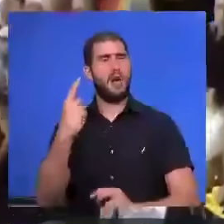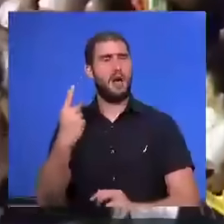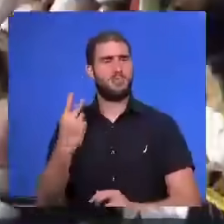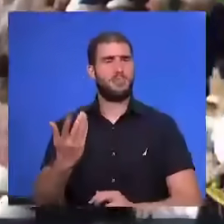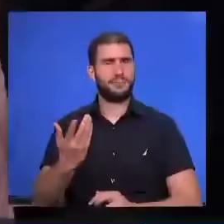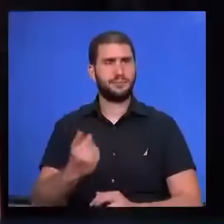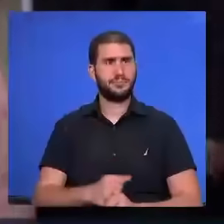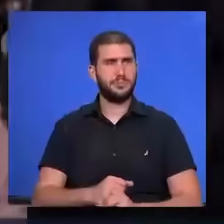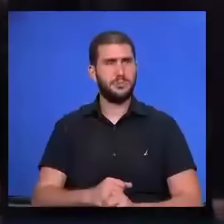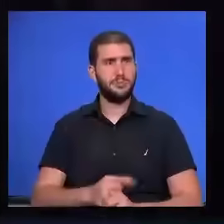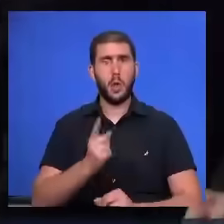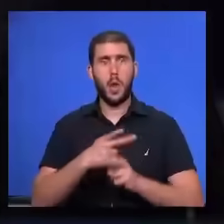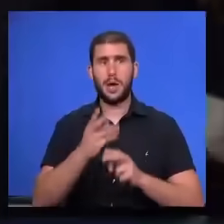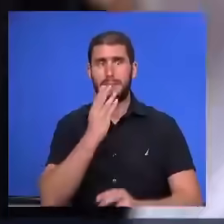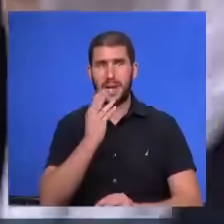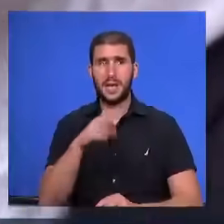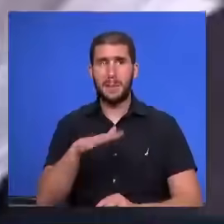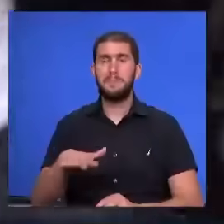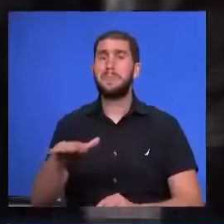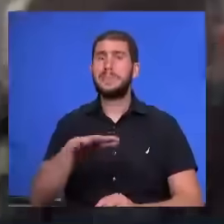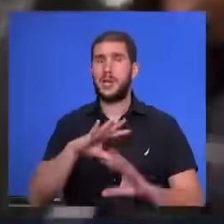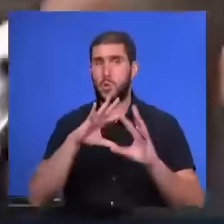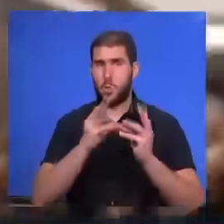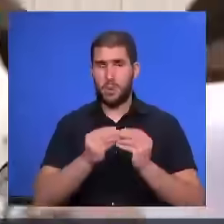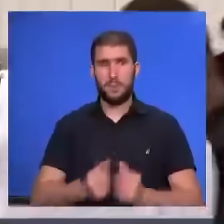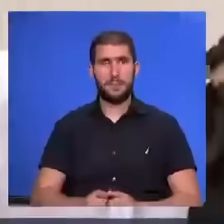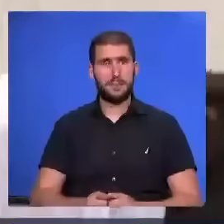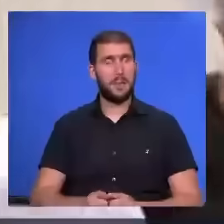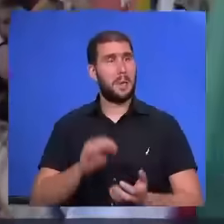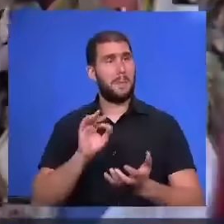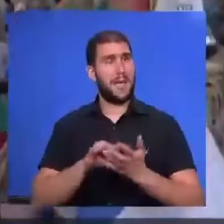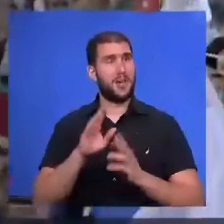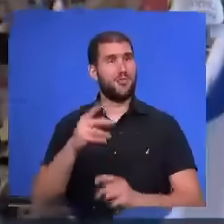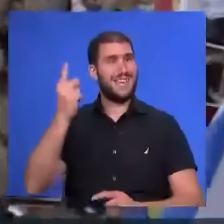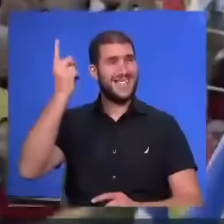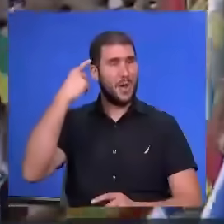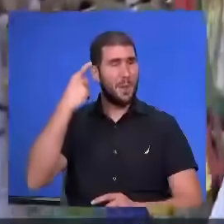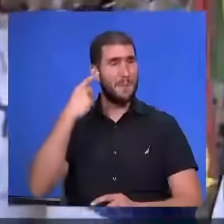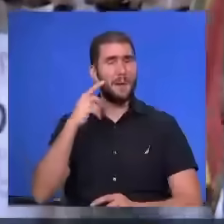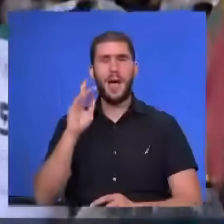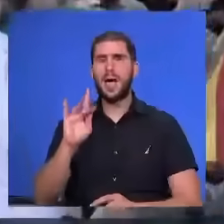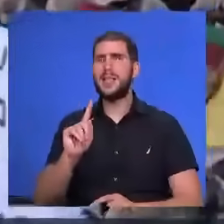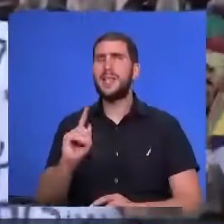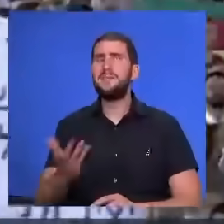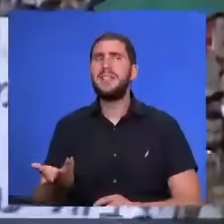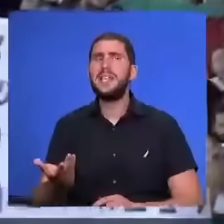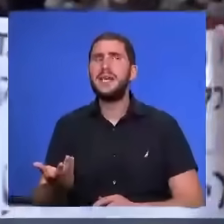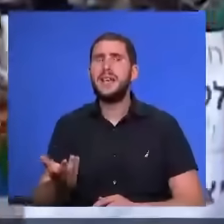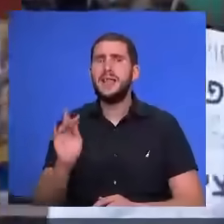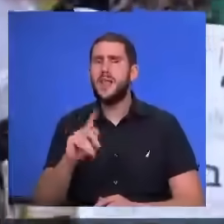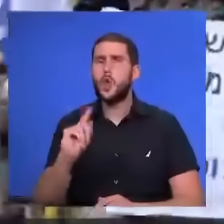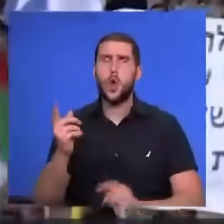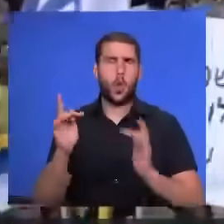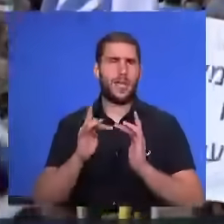חזית אחד, לא רק בישראל, גם במזרח התיכון כולו. ברגע שיש איום... חזית על... אחד נגד מי? נגד כל